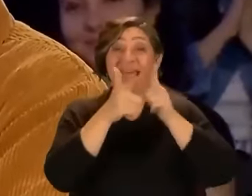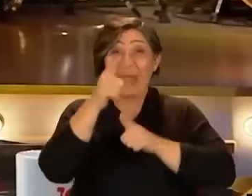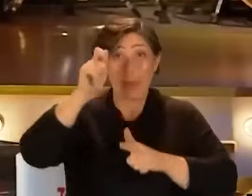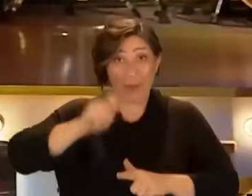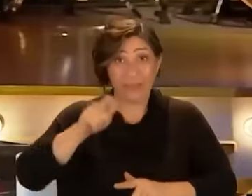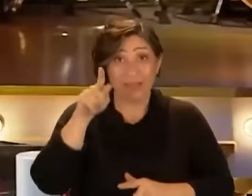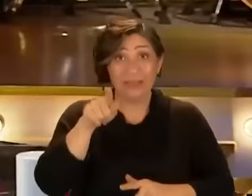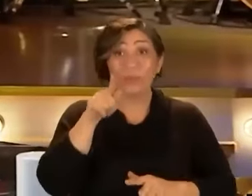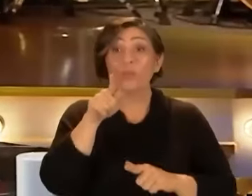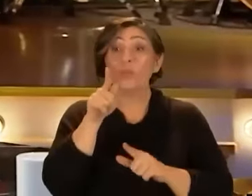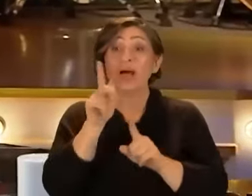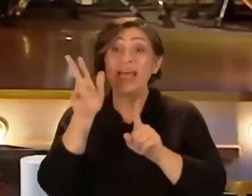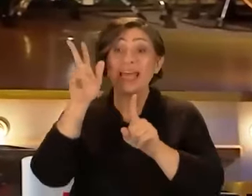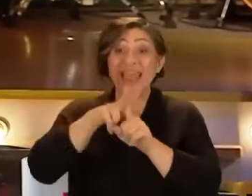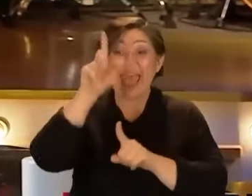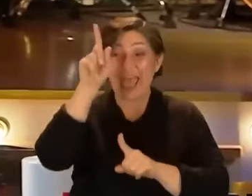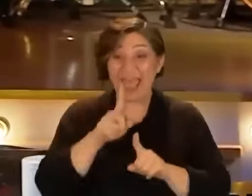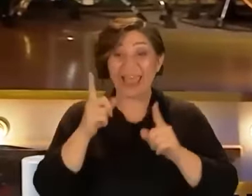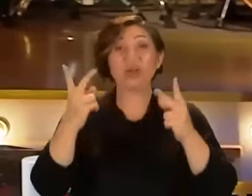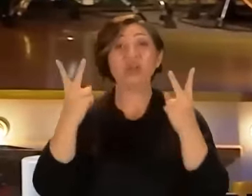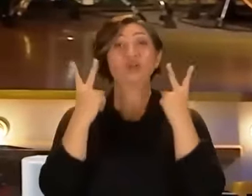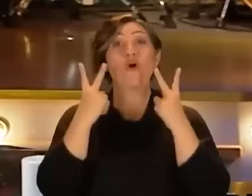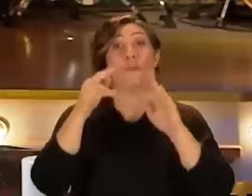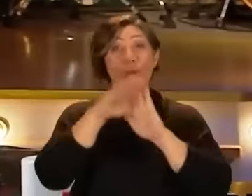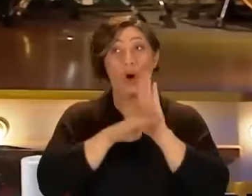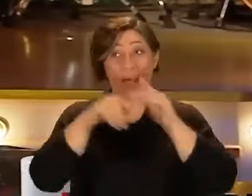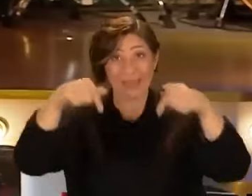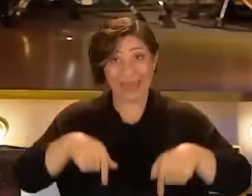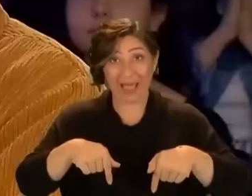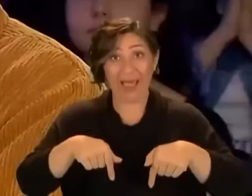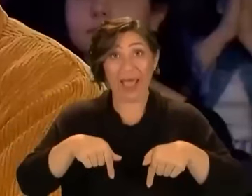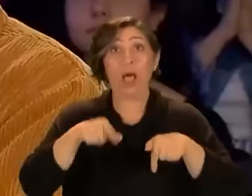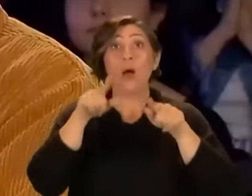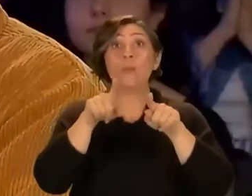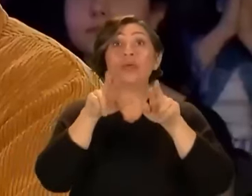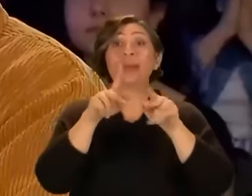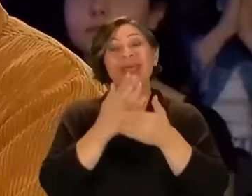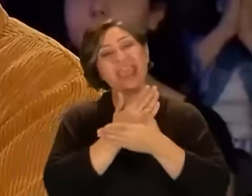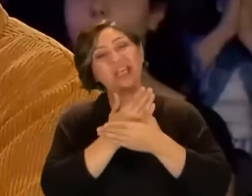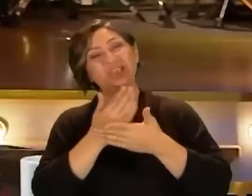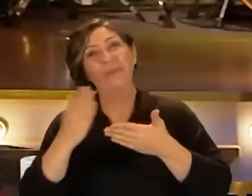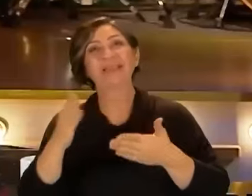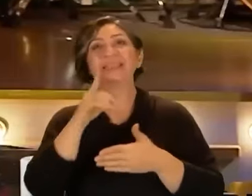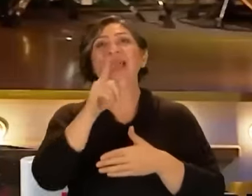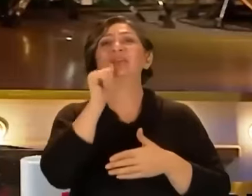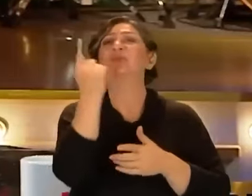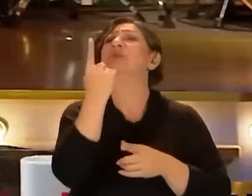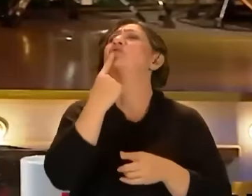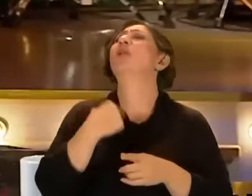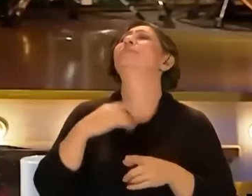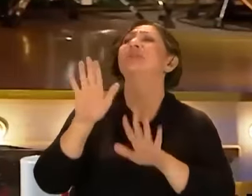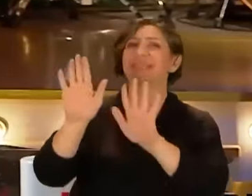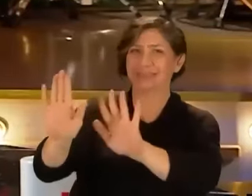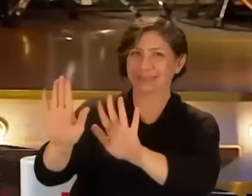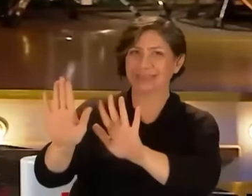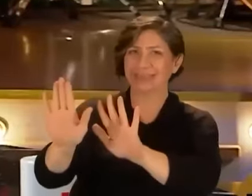klip yaptın, bu katıldığın ilk talk show programı da böyle geçebilir. Sen hiçbir şey